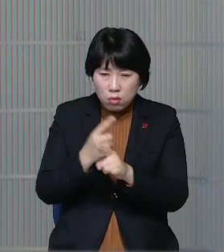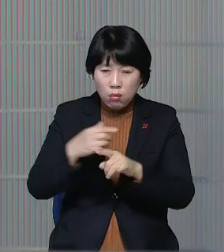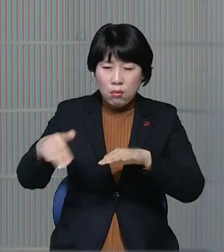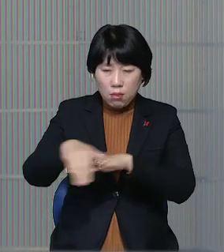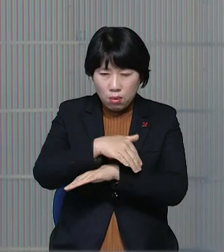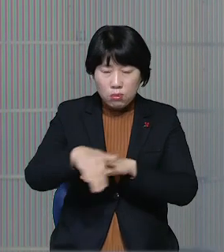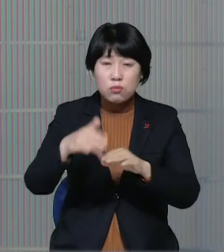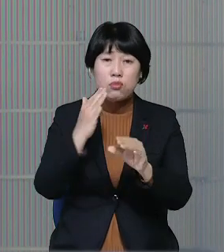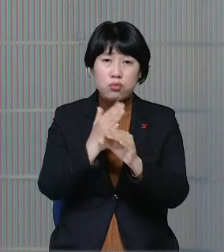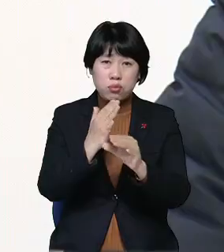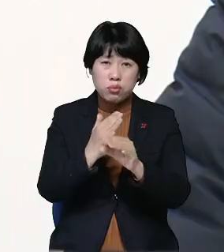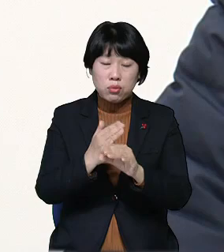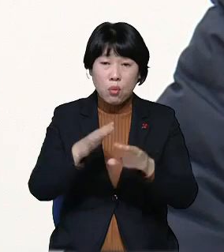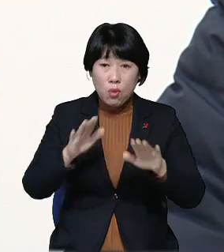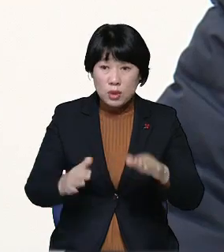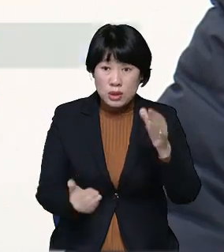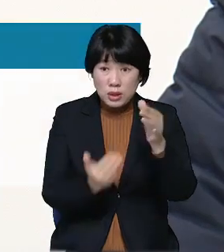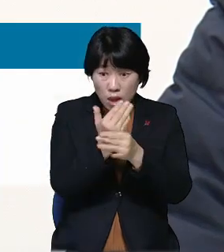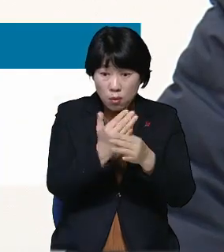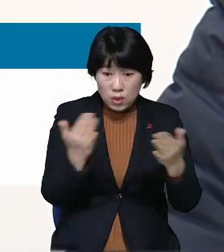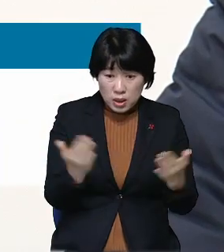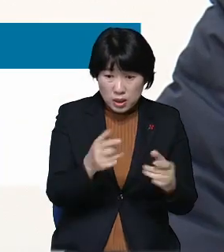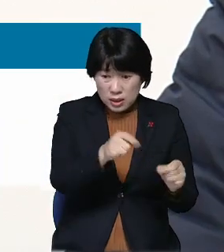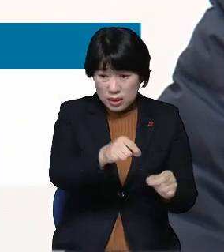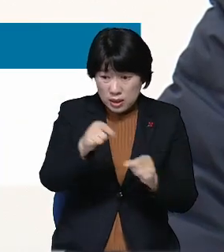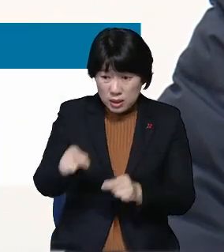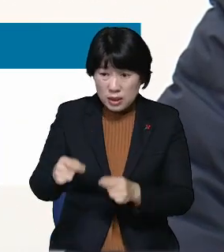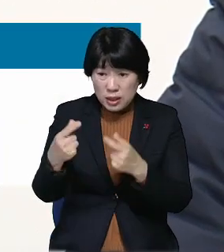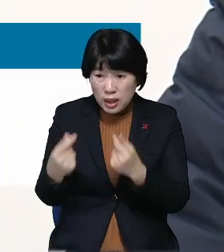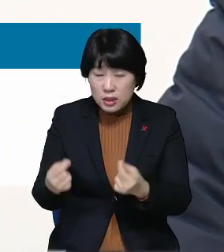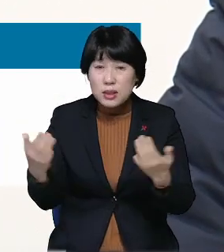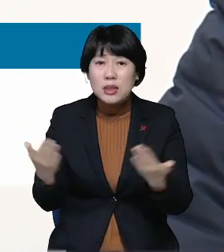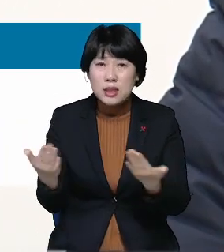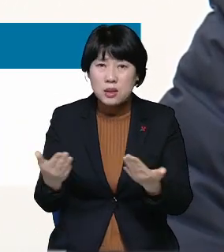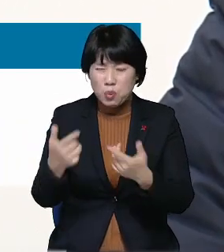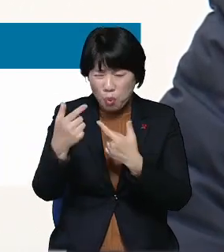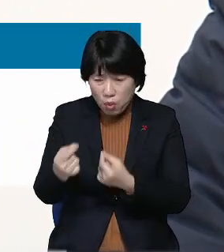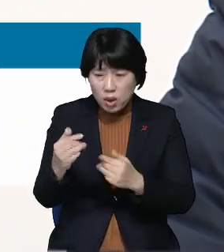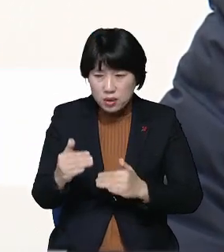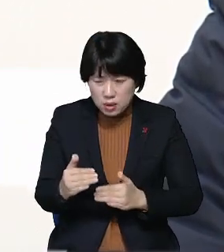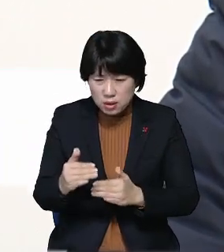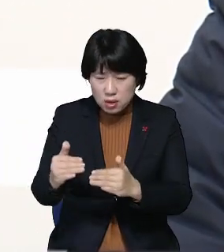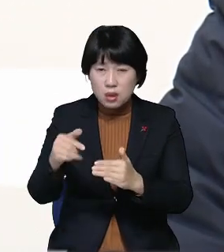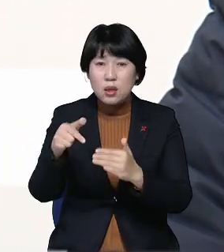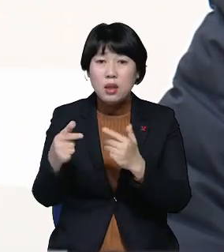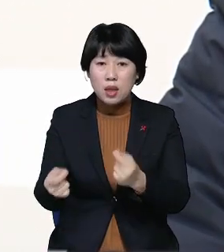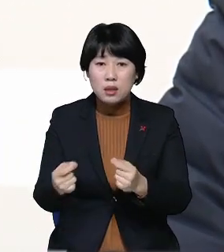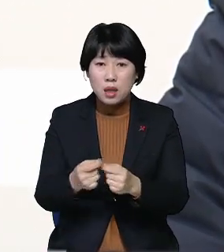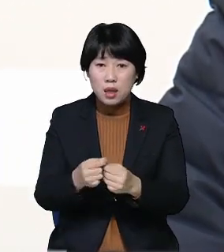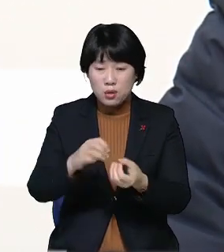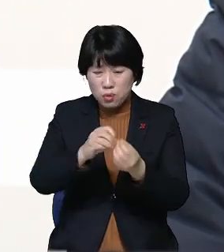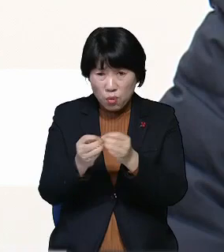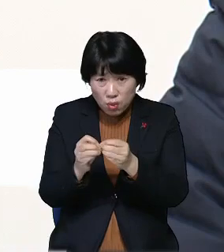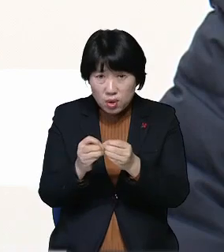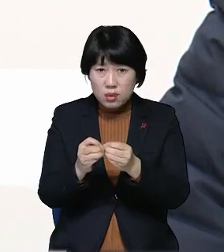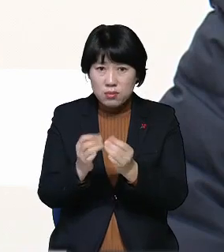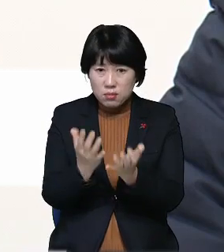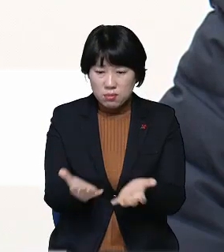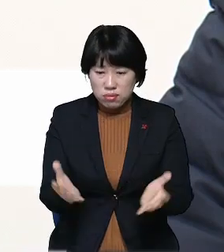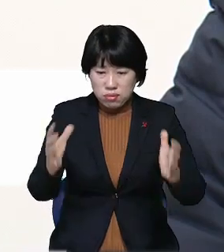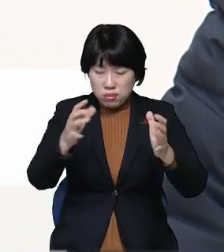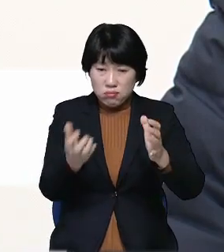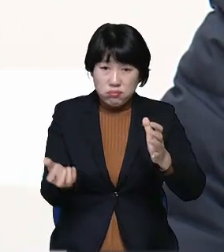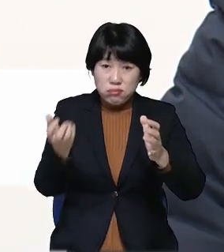있습니다. 이번 사고 난 작업과 동일한 작업을 똑같이 진행을 했죠. 조립을 해서